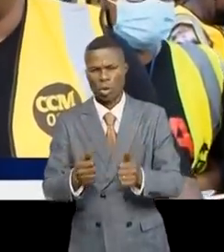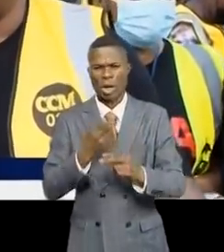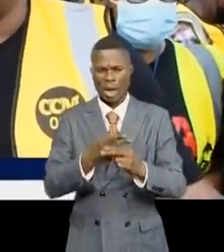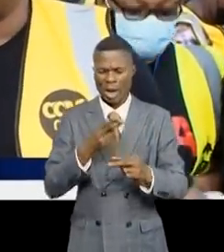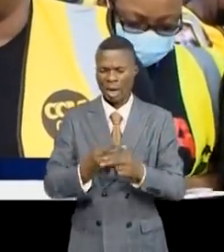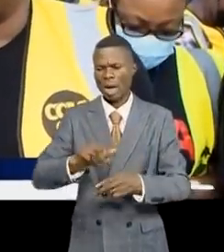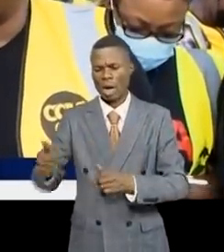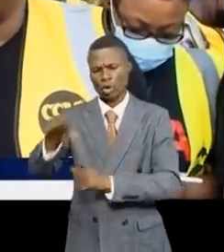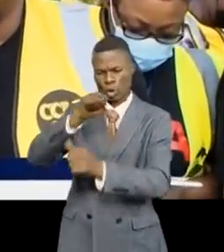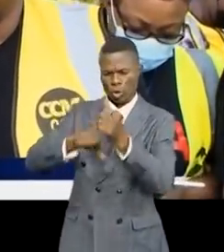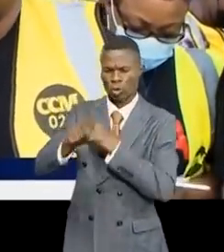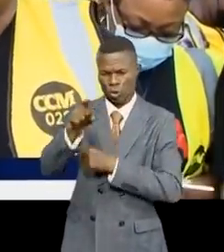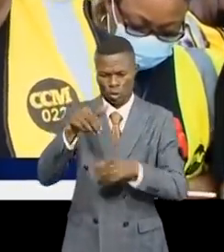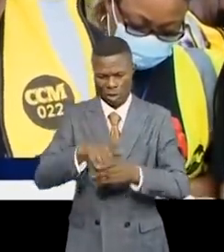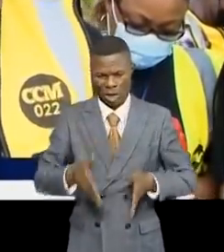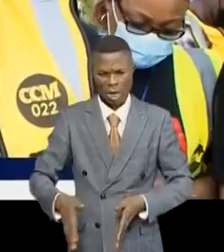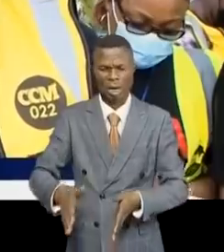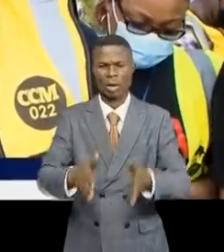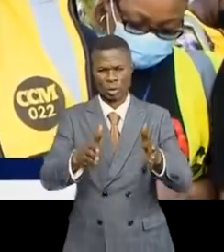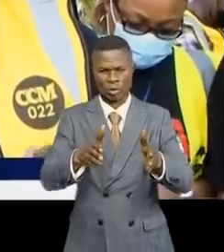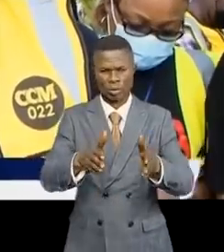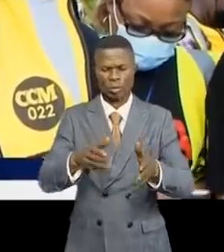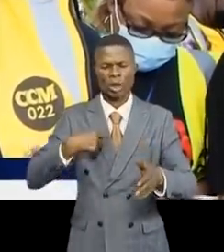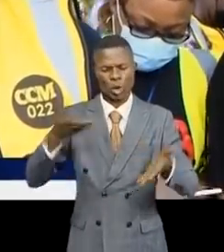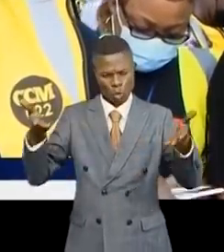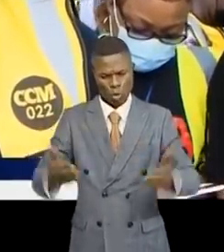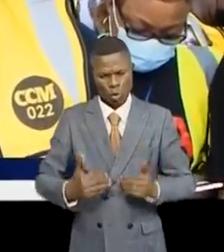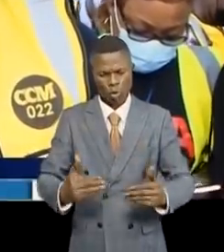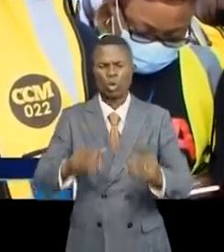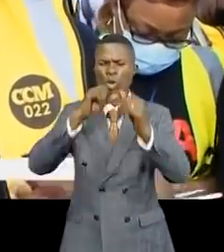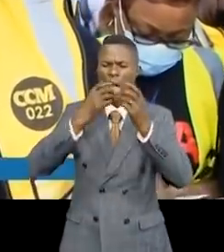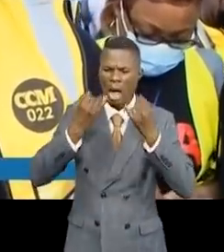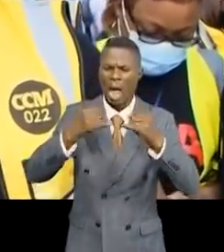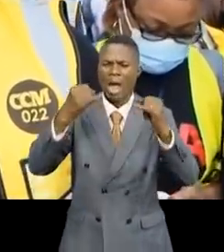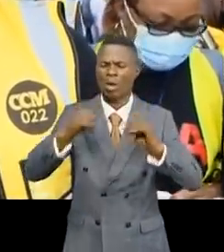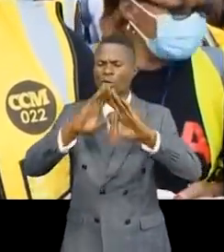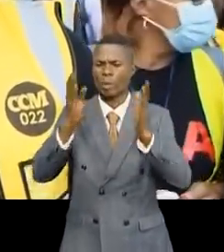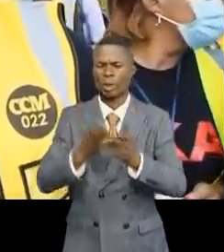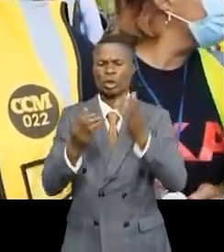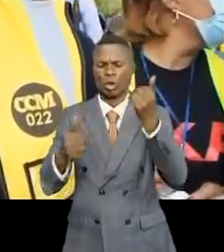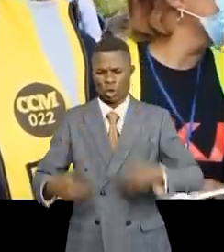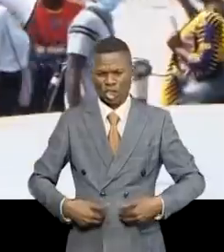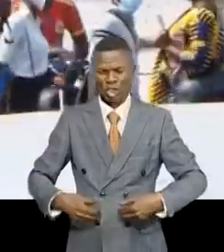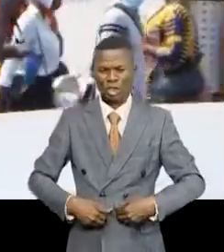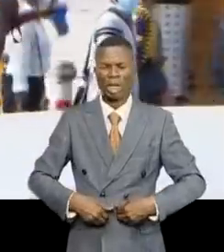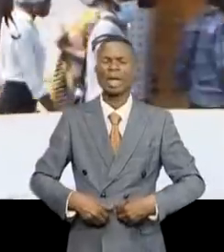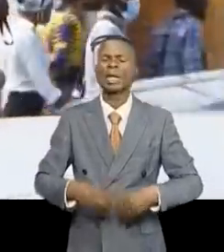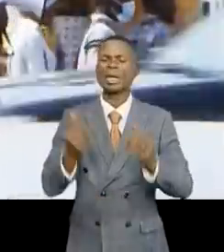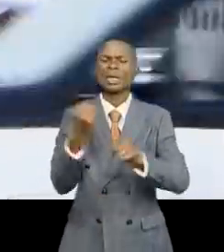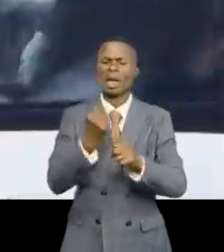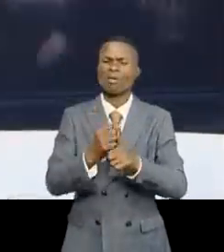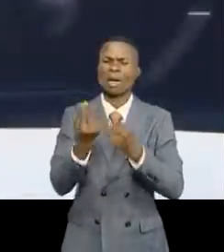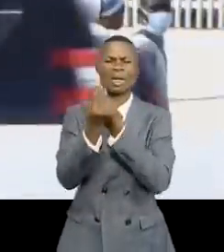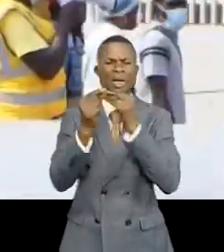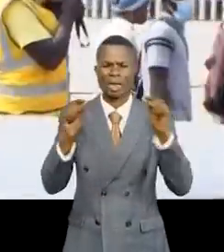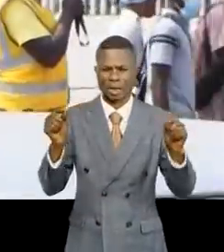dans l'environnement route. Donc, on sera là en train de sensibiliser avec les jeunes volontaires. C'est ça la nouvelle recette. L'initiative est saluée